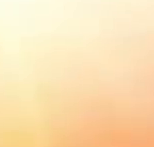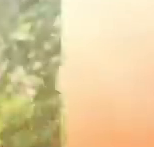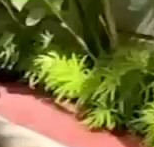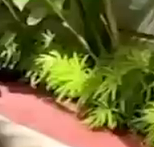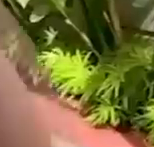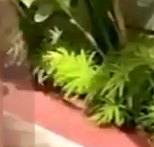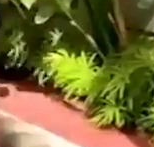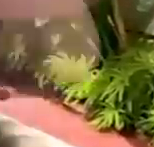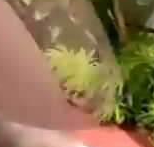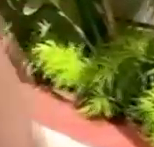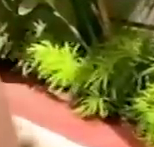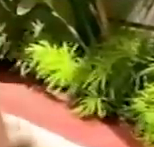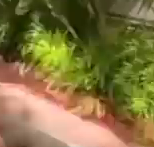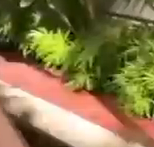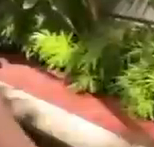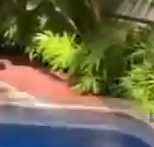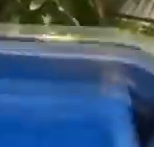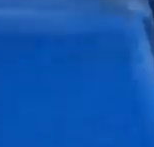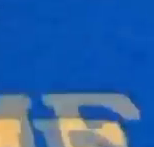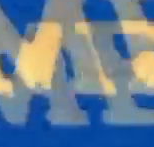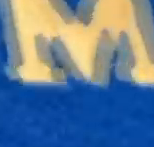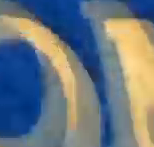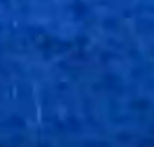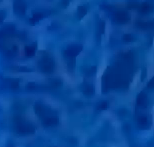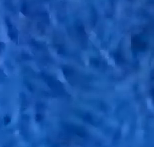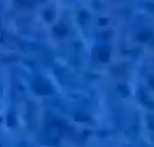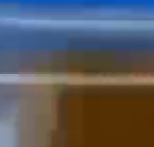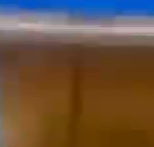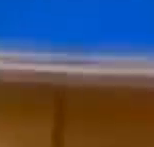buong maghapon ay tiyak na sisigla.